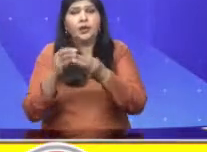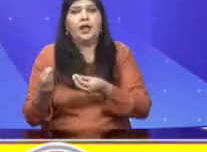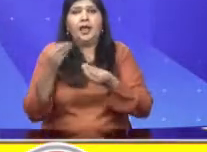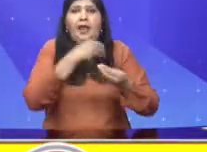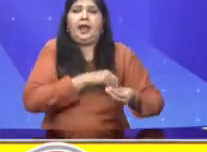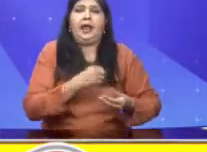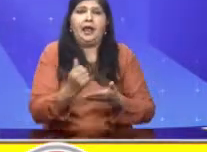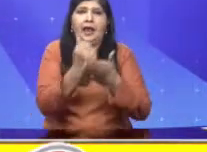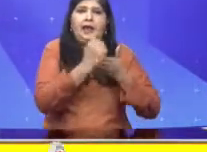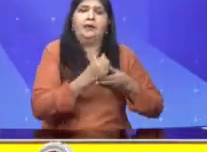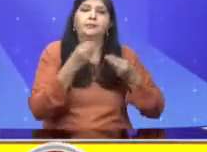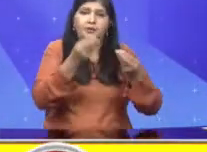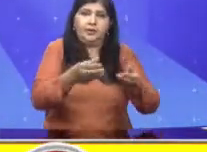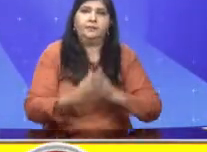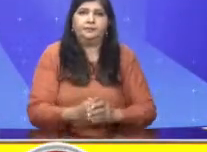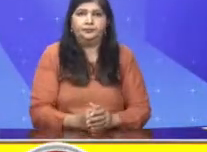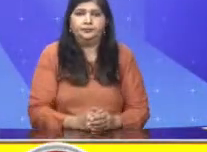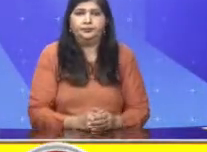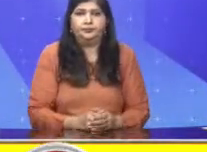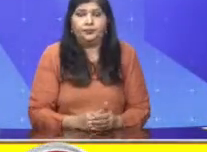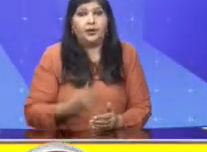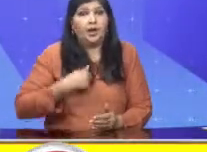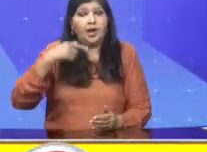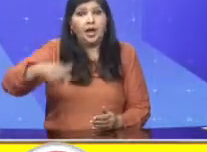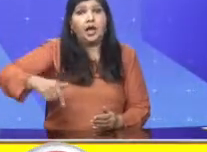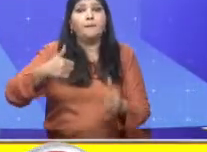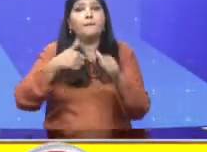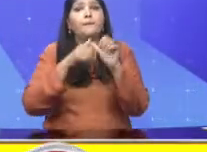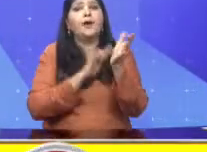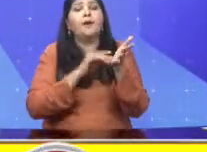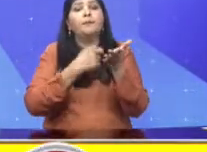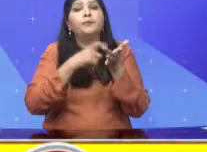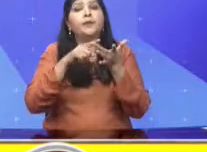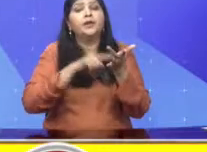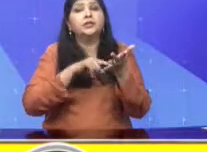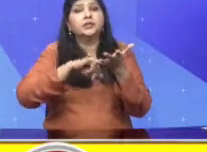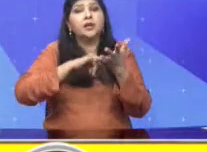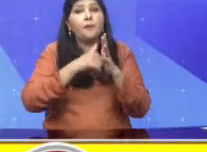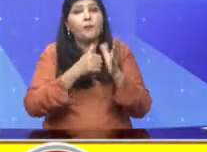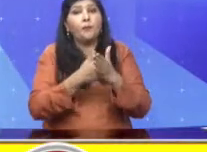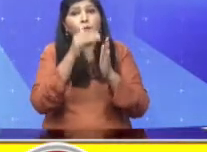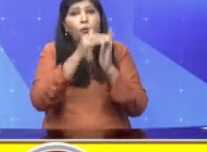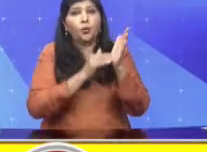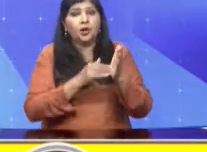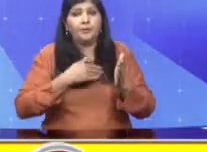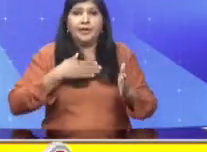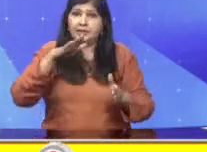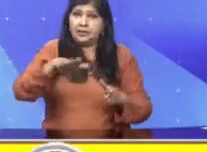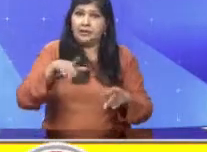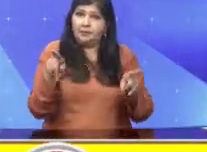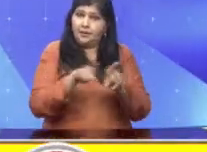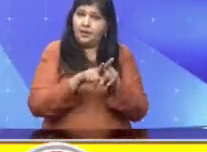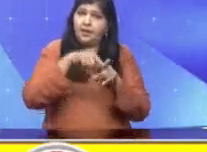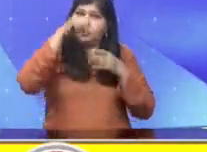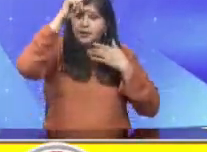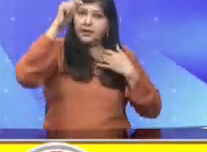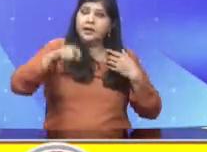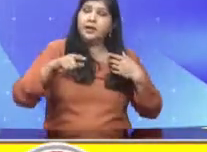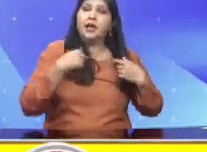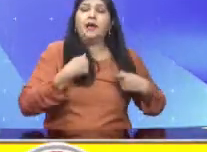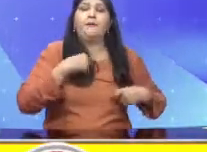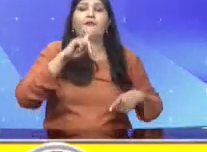मददगार हो तो आईए हम अमुरुत महोच्छव को यह अमुरुत संकल पने कि देश ही